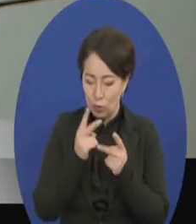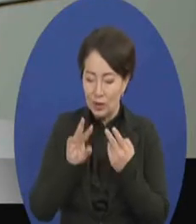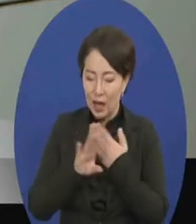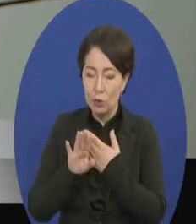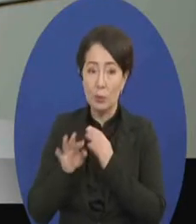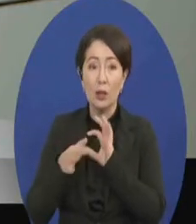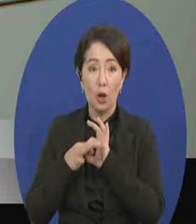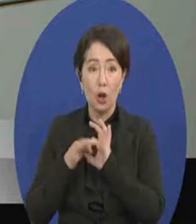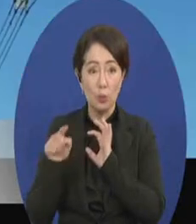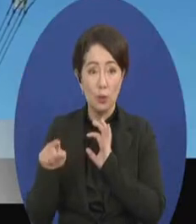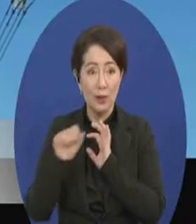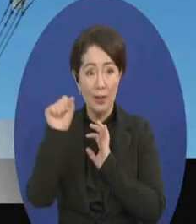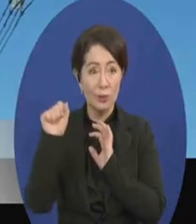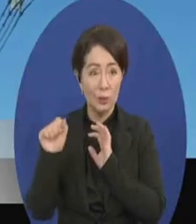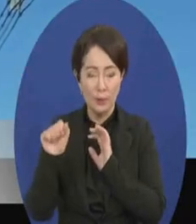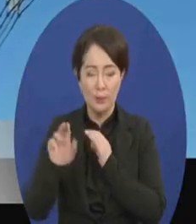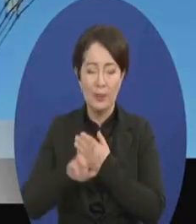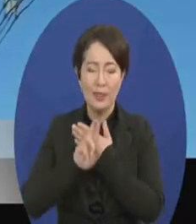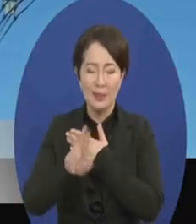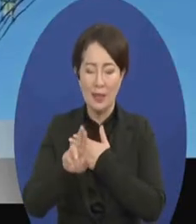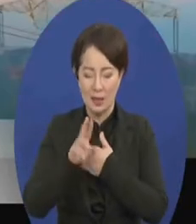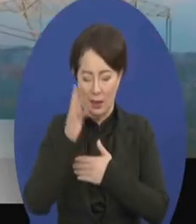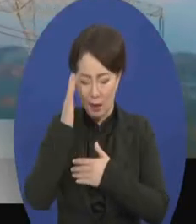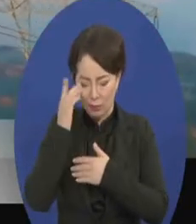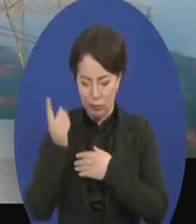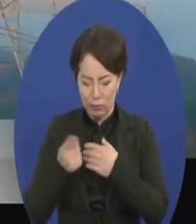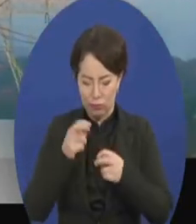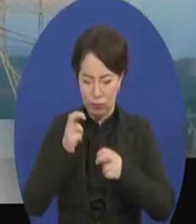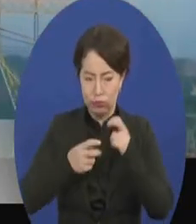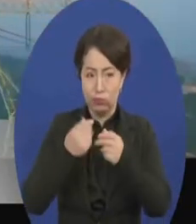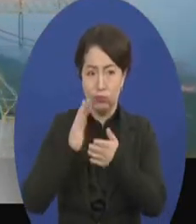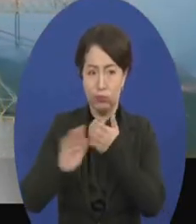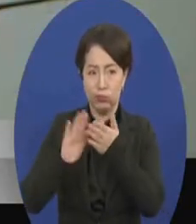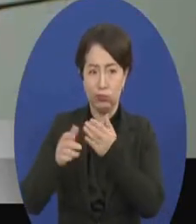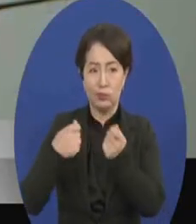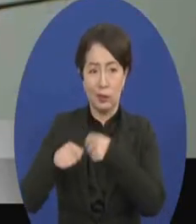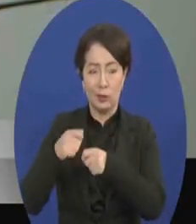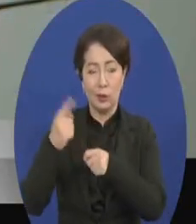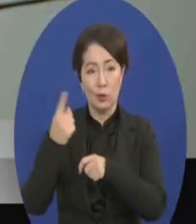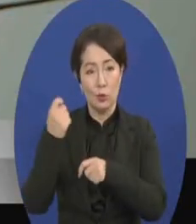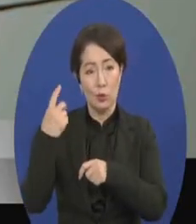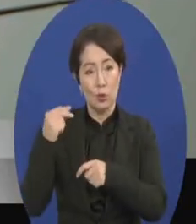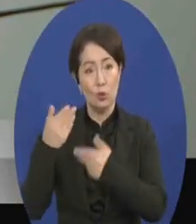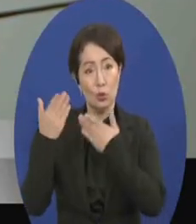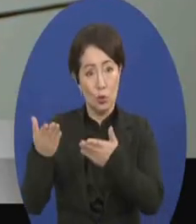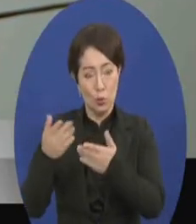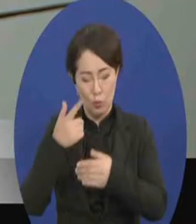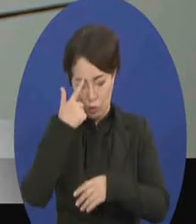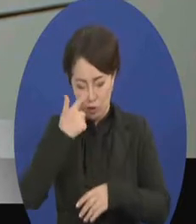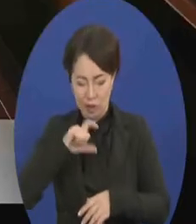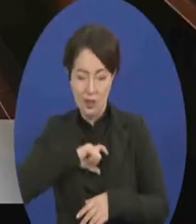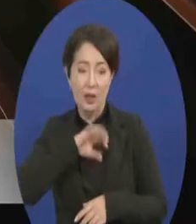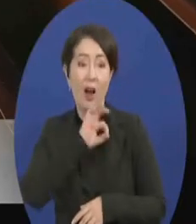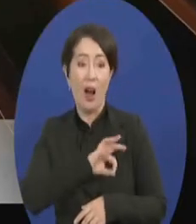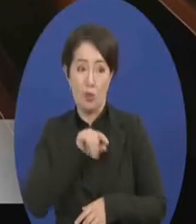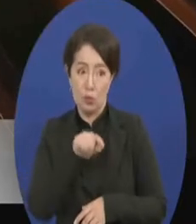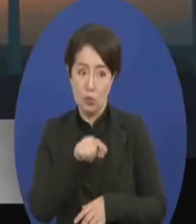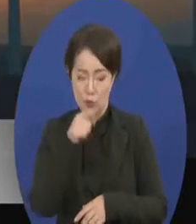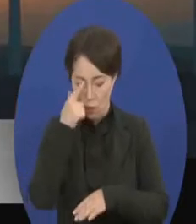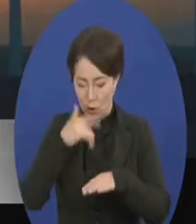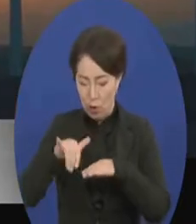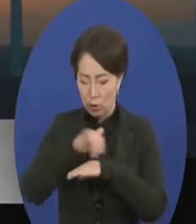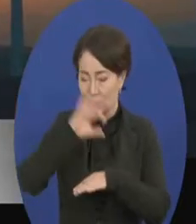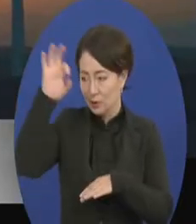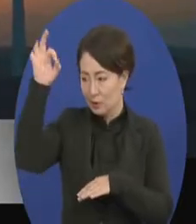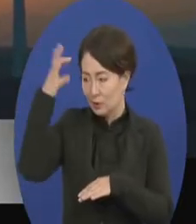аюулгүй байдлаа шууд холбоотой асуудал. Цаашдад эрчим хүч экспортлогдох асуудал хэвээр. Энэ бол Монголын эрх шиг. Монгол улс бол